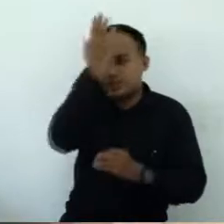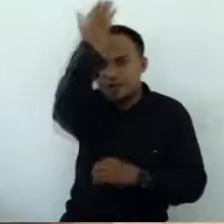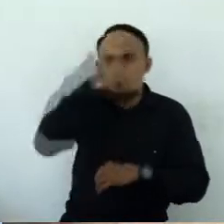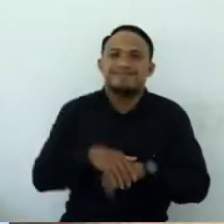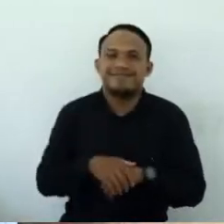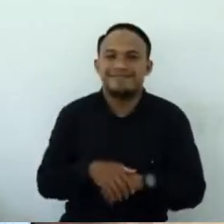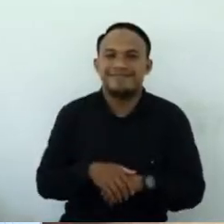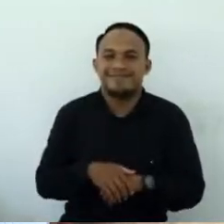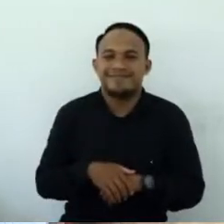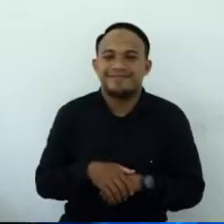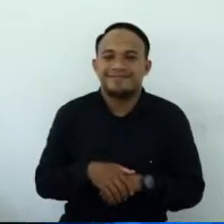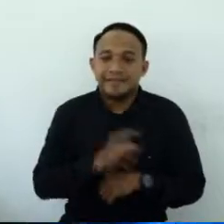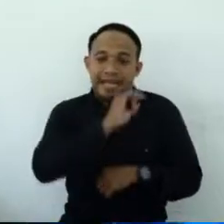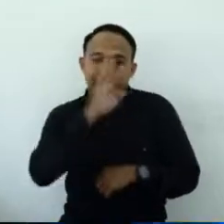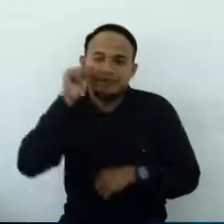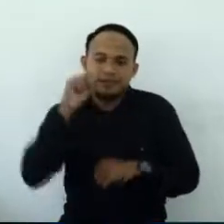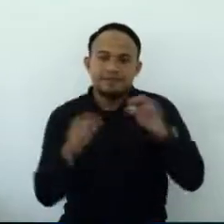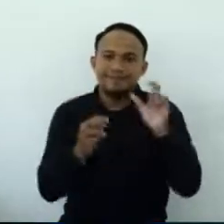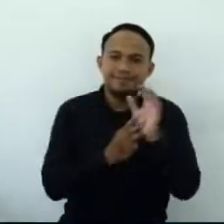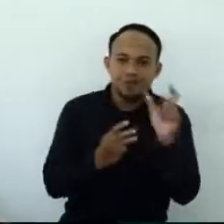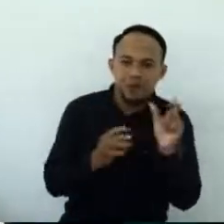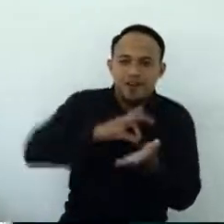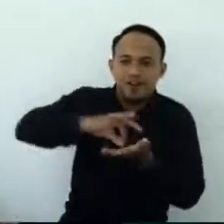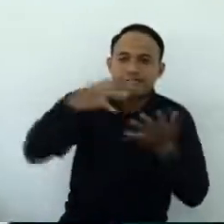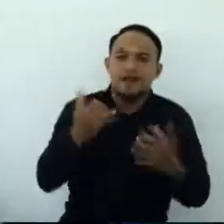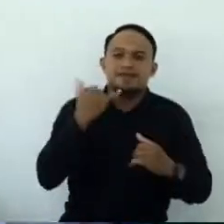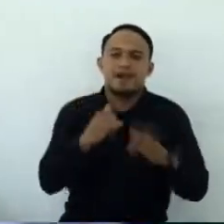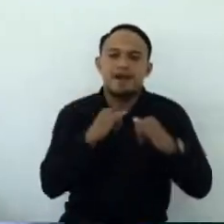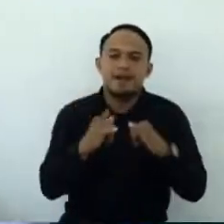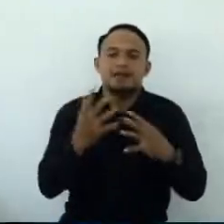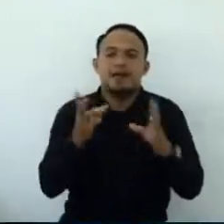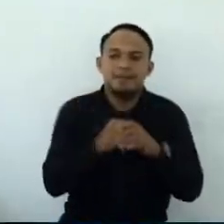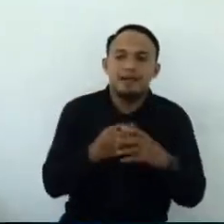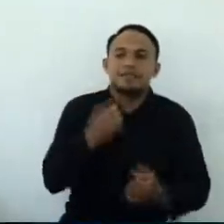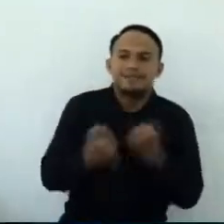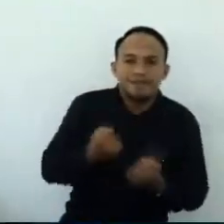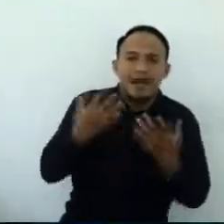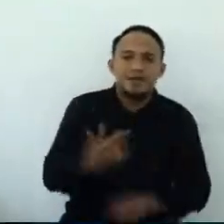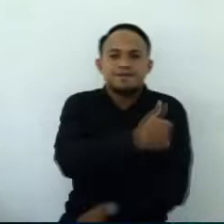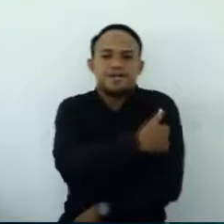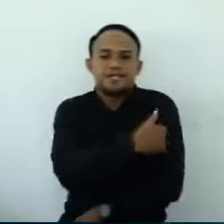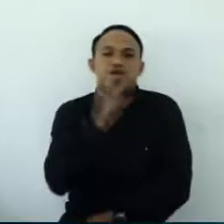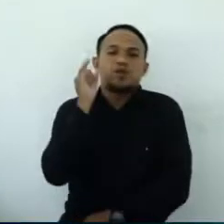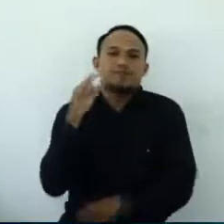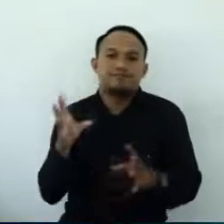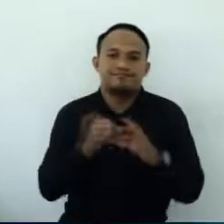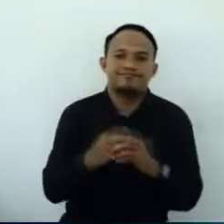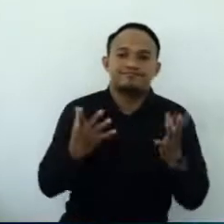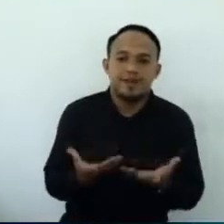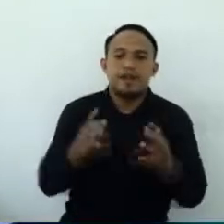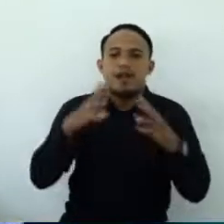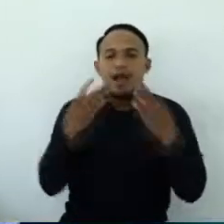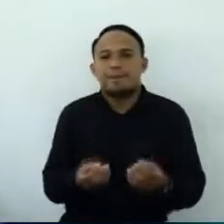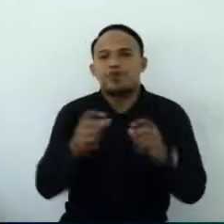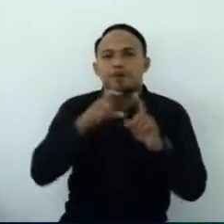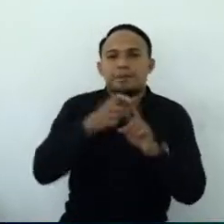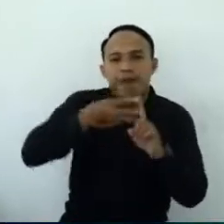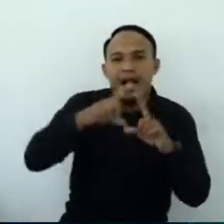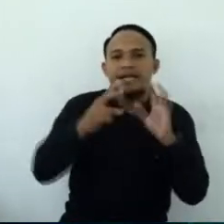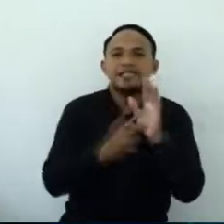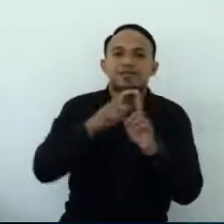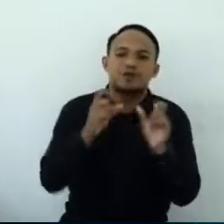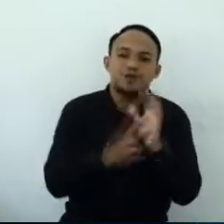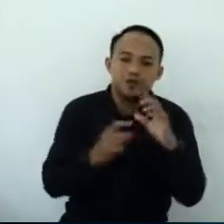selain peresmian er mu di lokasi yang sama dilakukan juga kegiatan vaksinasi untuk warga Desa Bandungrejo